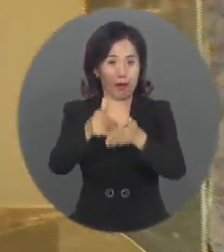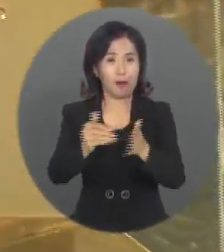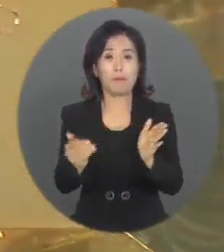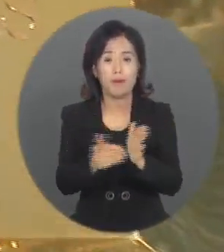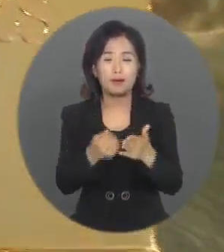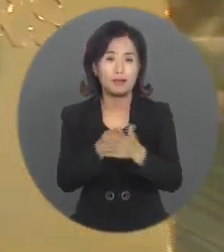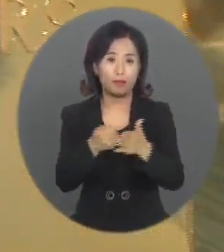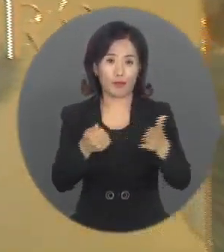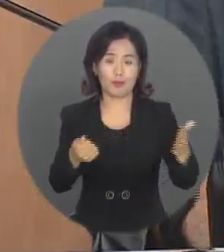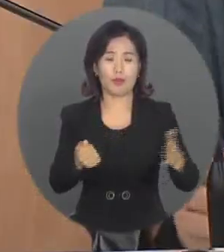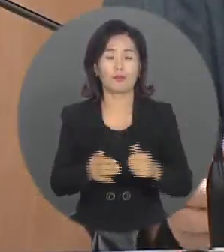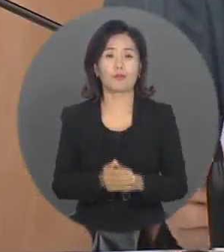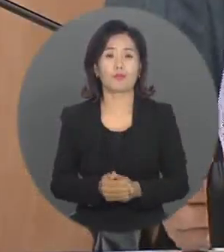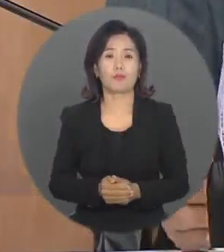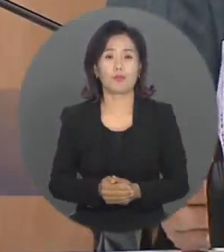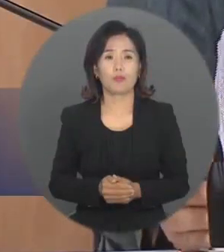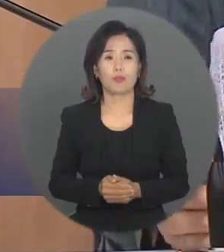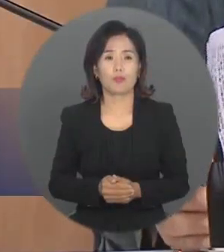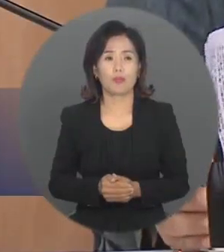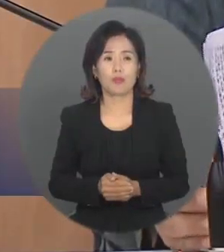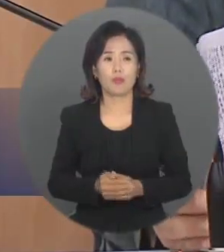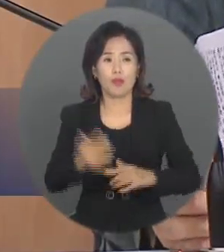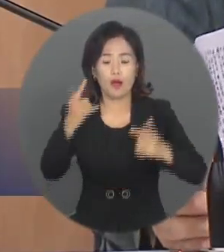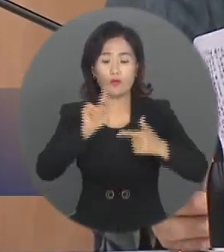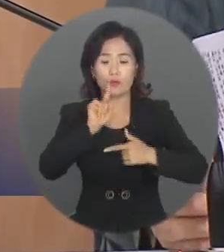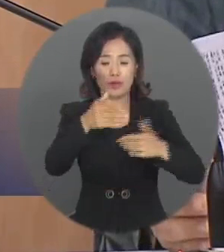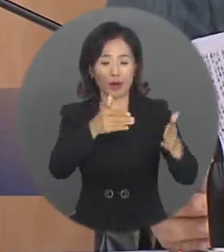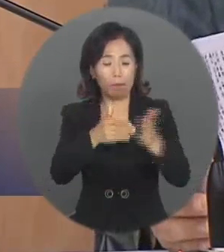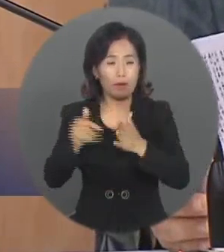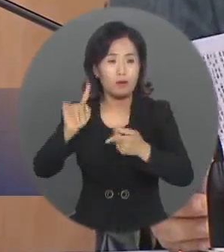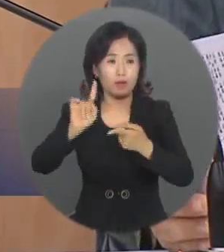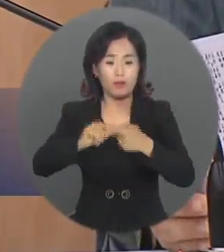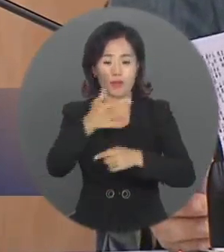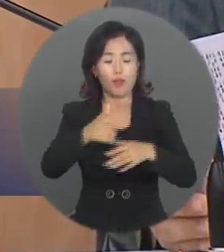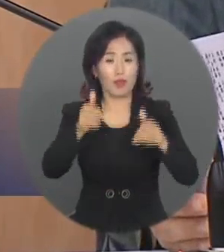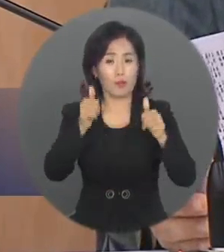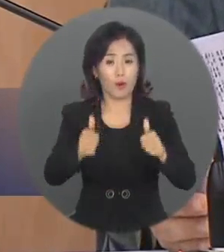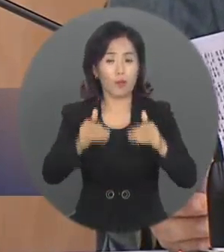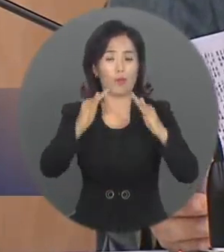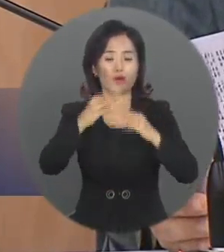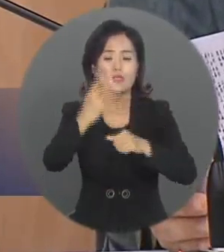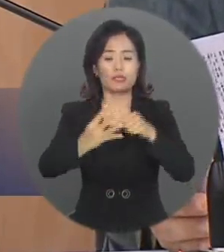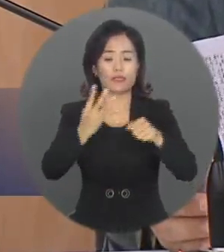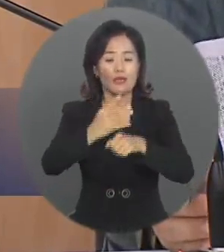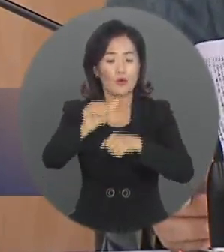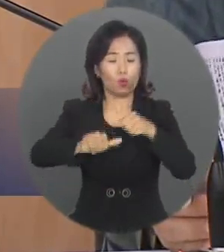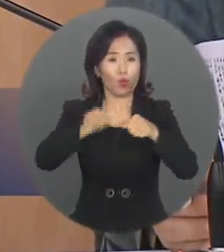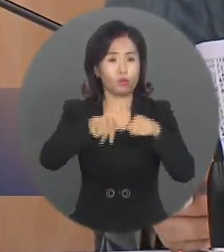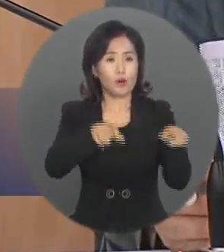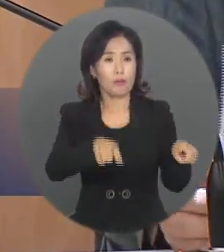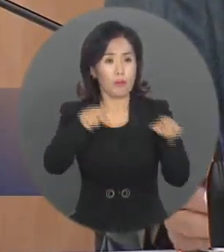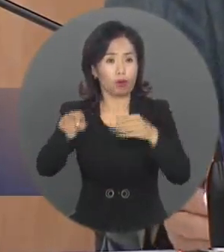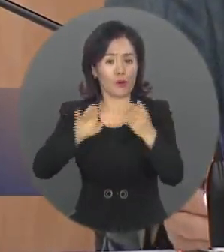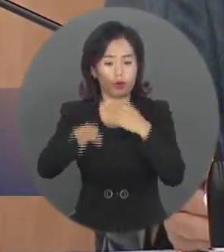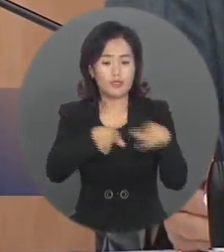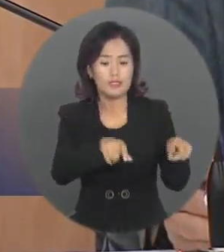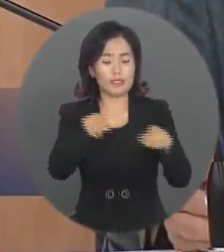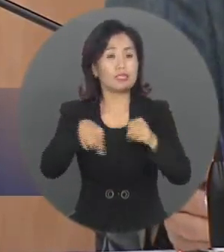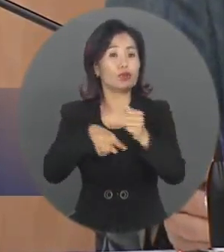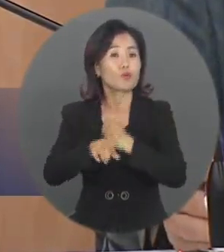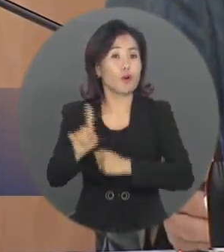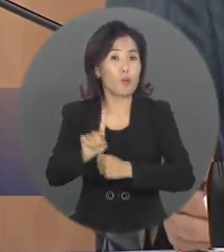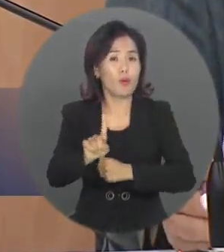제출했기 때문입니다. 항소기각 판결에 대해 대법원이 4년 또는 5년을 넘기면서까지 지연시키는